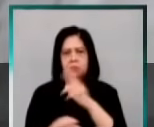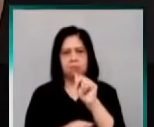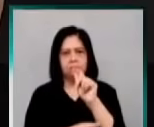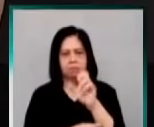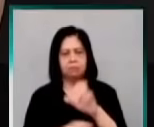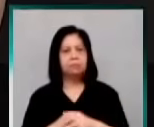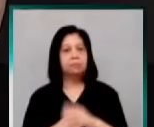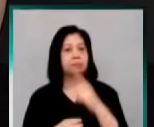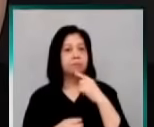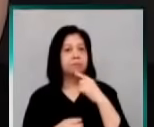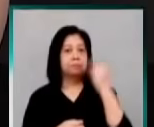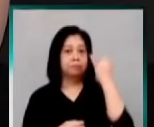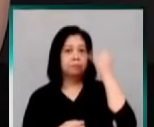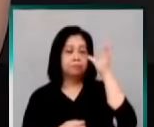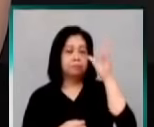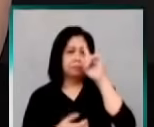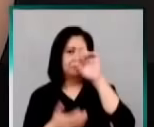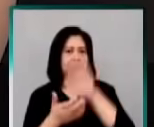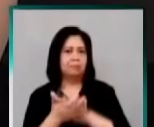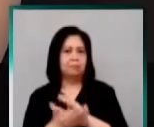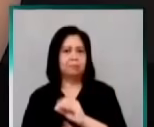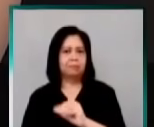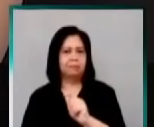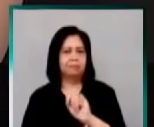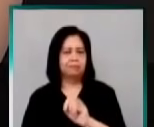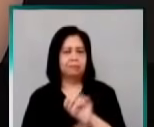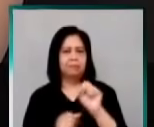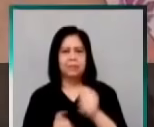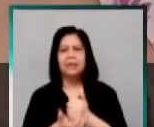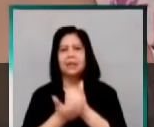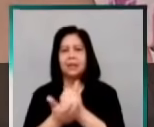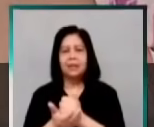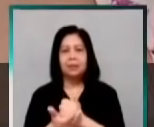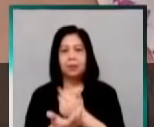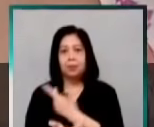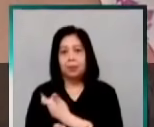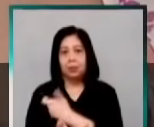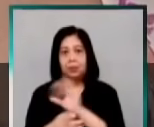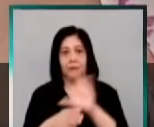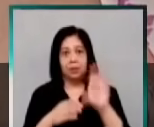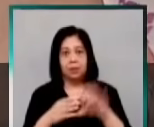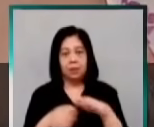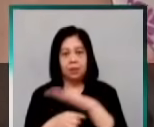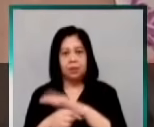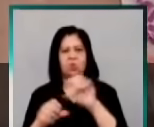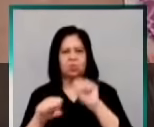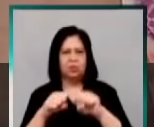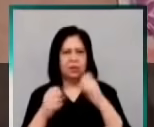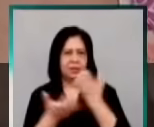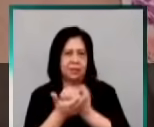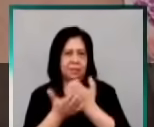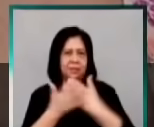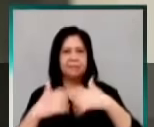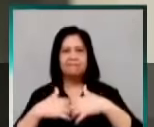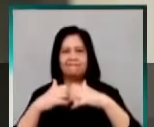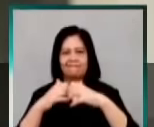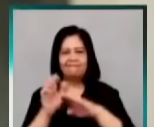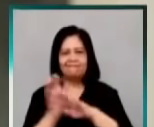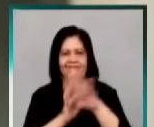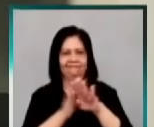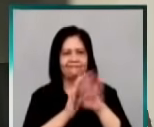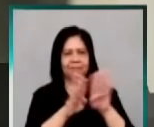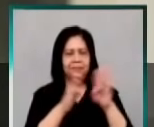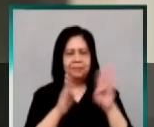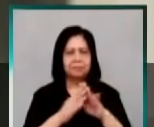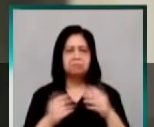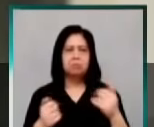ang Department of Trade and Industry na makatutulong ang bakuna bubble para makabangon ng ekonomiya. Bukas naman daw ang National Task Force